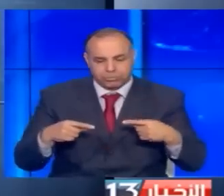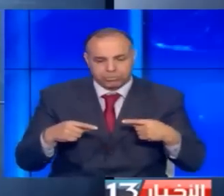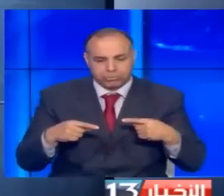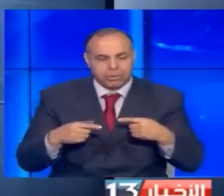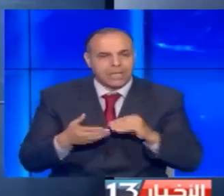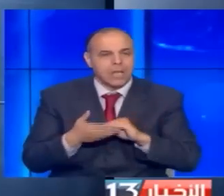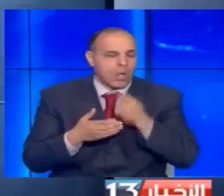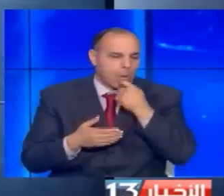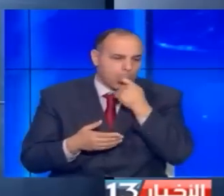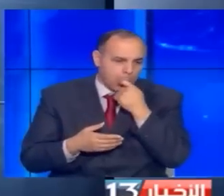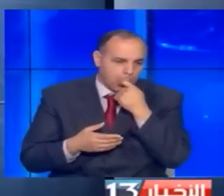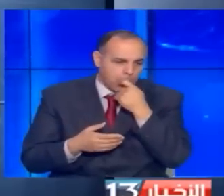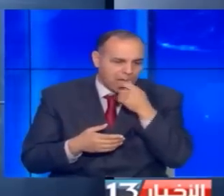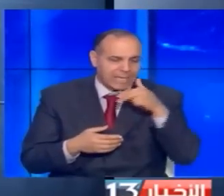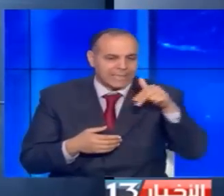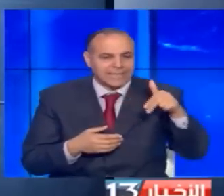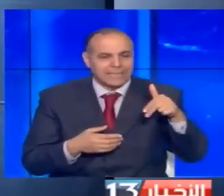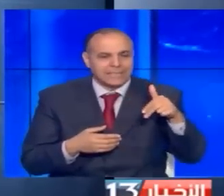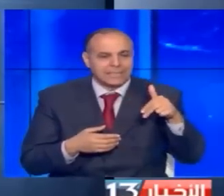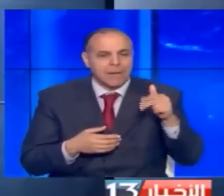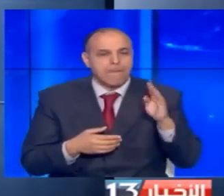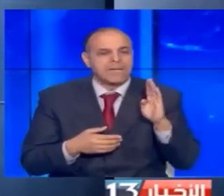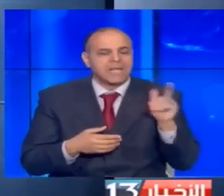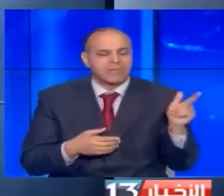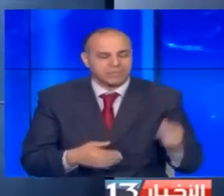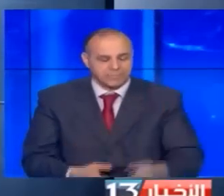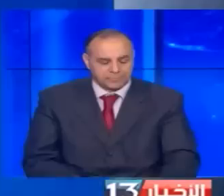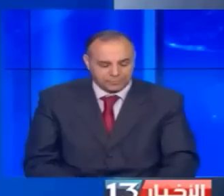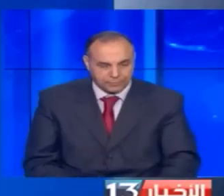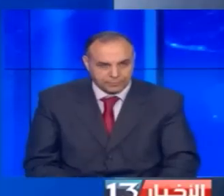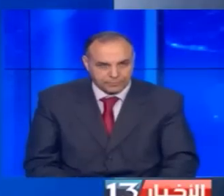بإدارة الحكم نضال بالطيف.